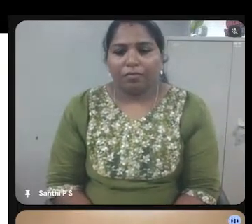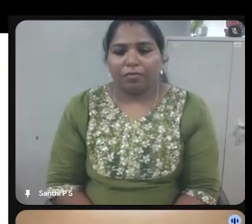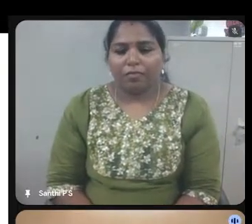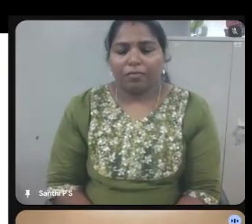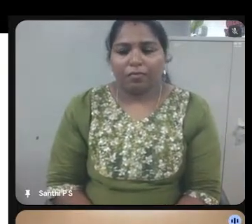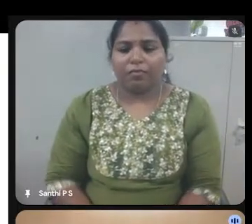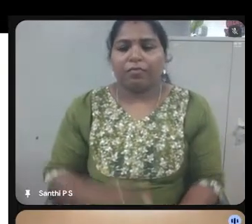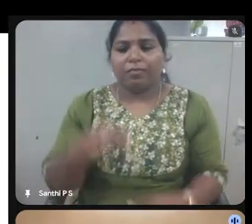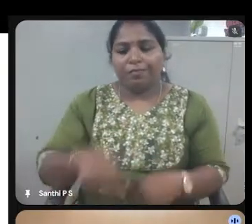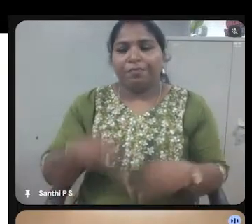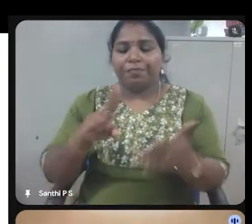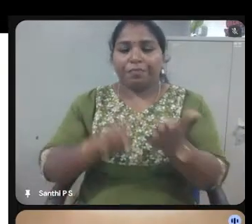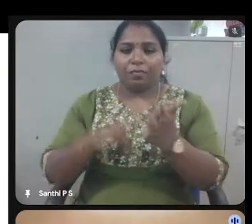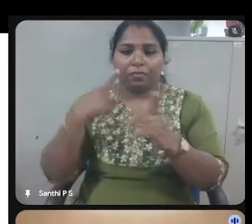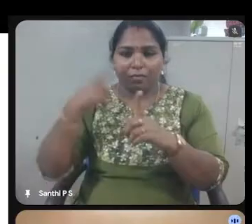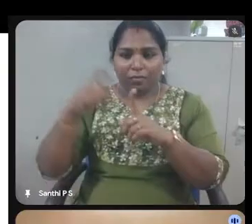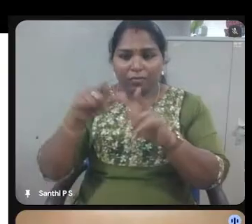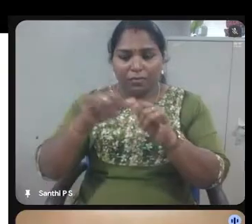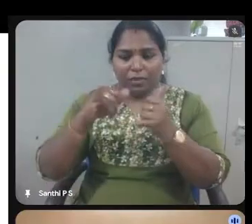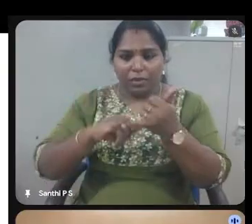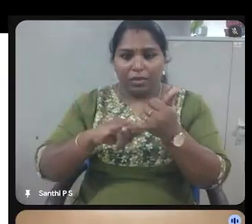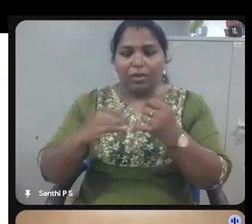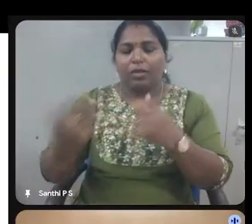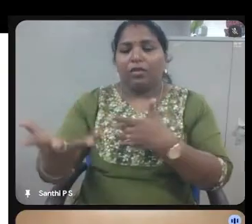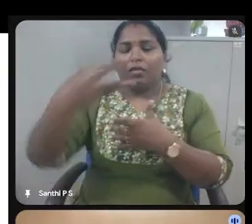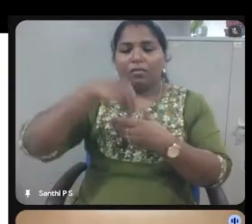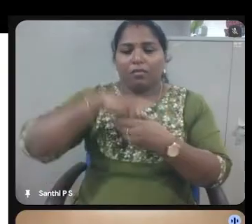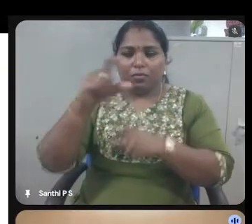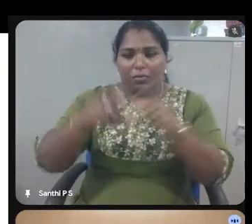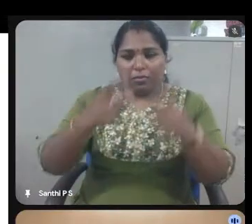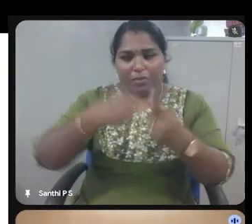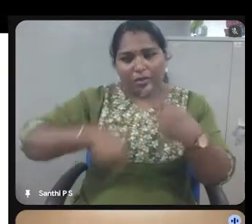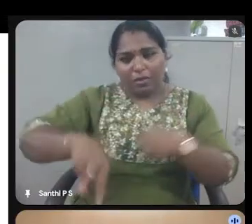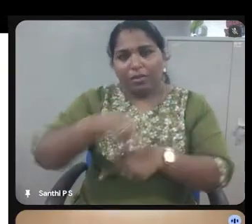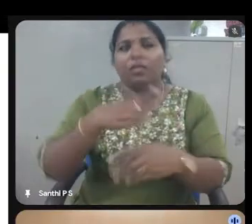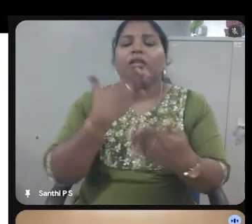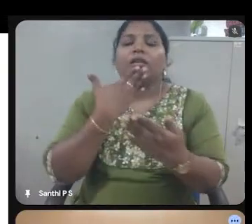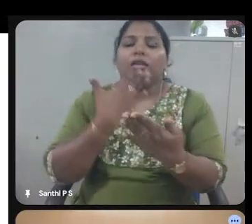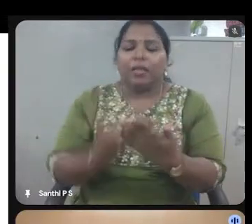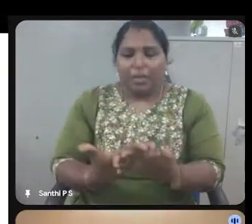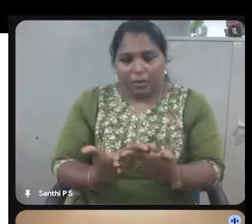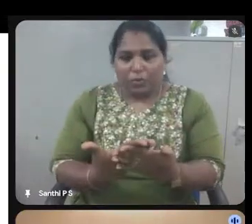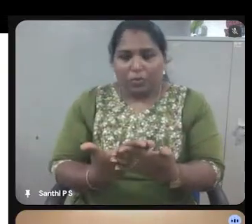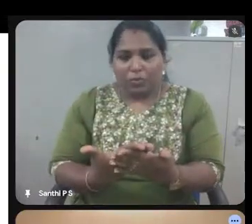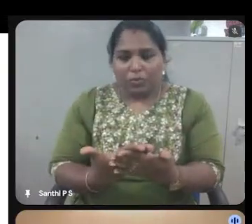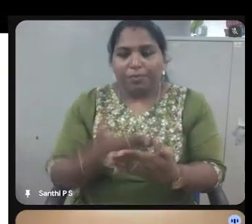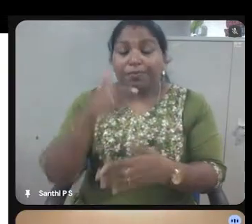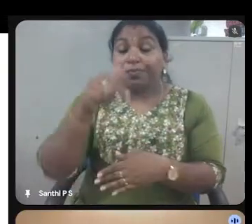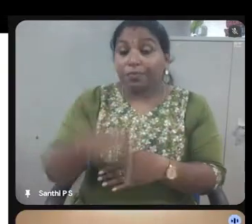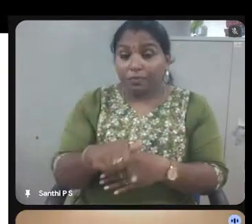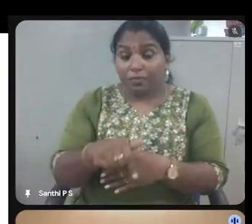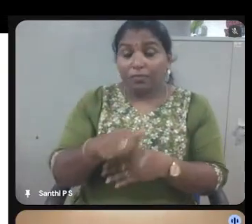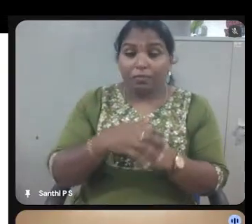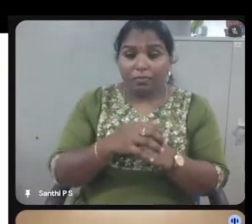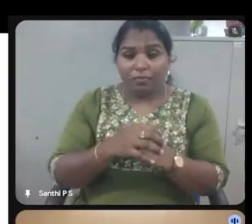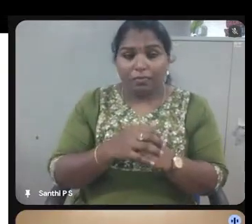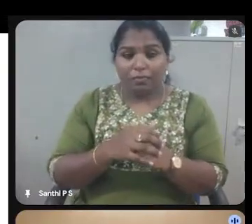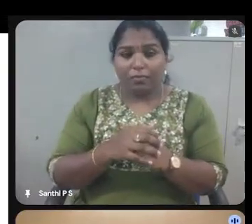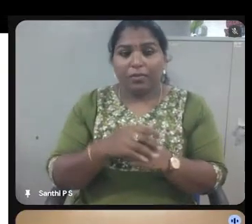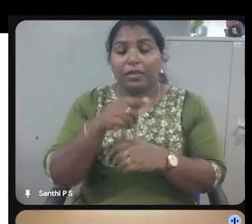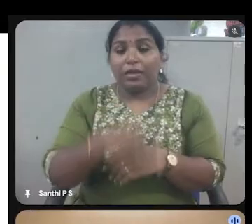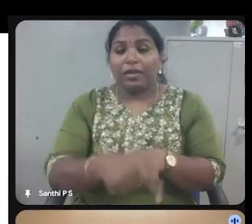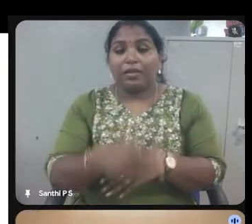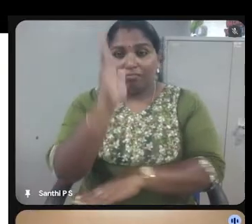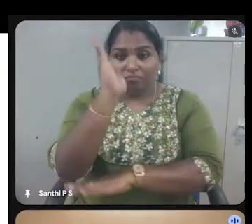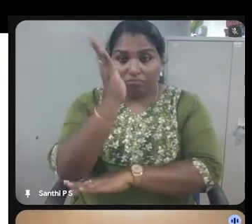ഇന്നത്തെ നിഡാസിൽ പങ്കെടുത്ത എല്ലാ പാർട്ടിസിപ്പൻസിനും നിഡാസ് ടീം നന്ദി അറിയിക്കുന്നു. താങ്ക് യു. ഇന്നത്തെ ഈ സ്ക്രീൻ ടൈമിനെ